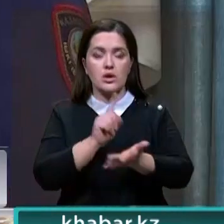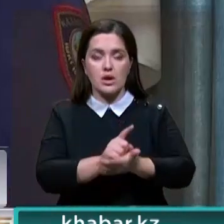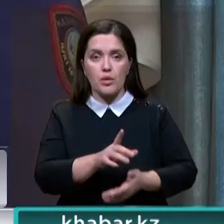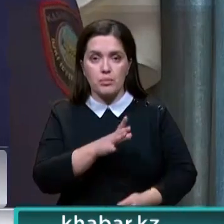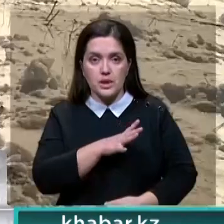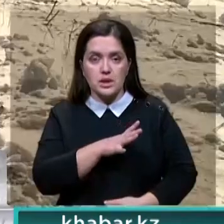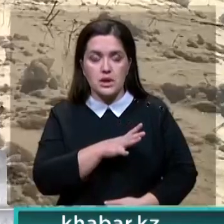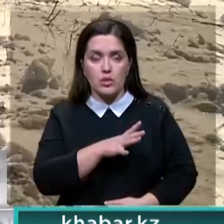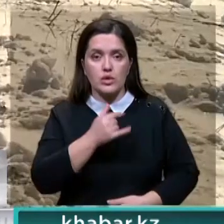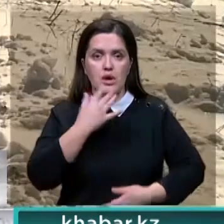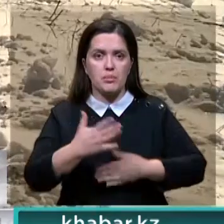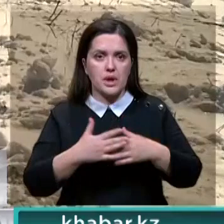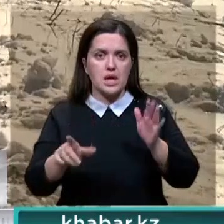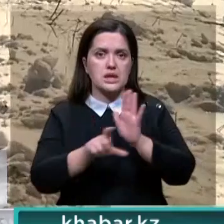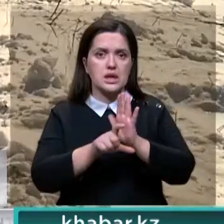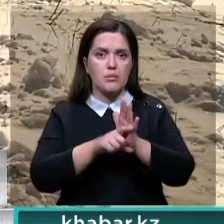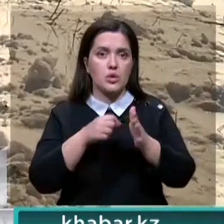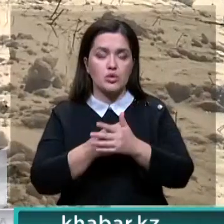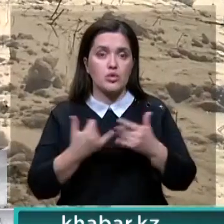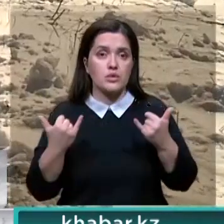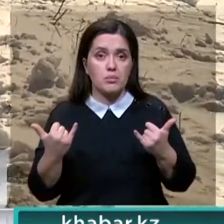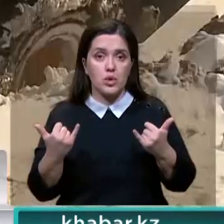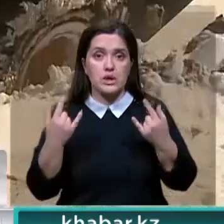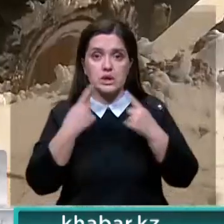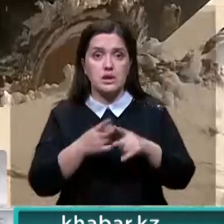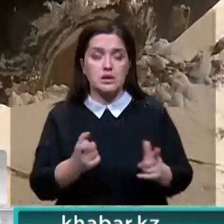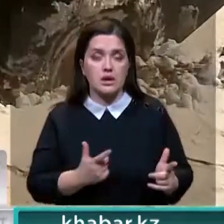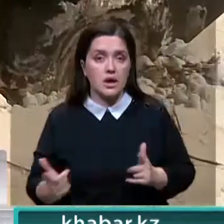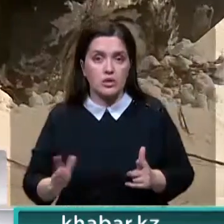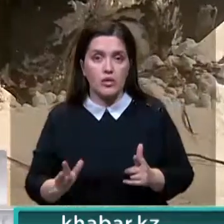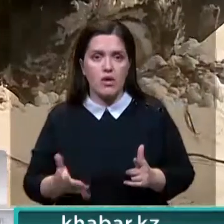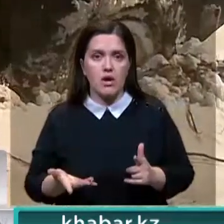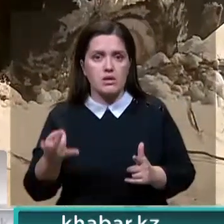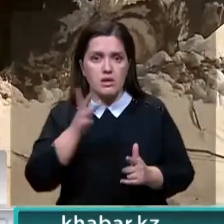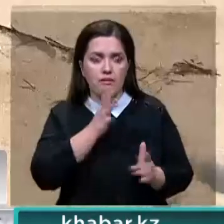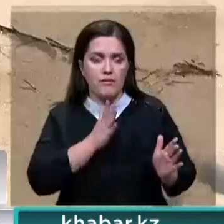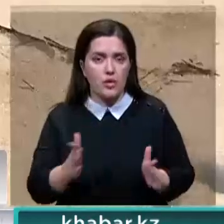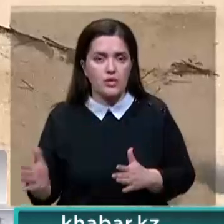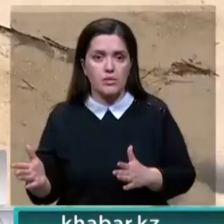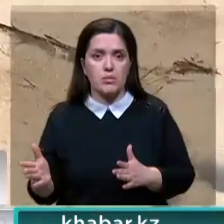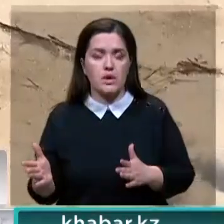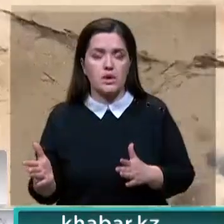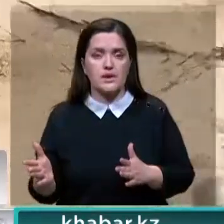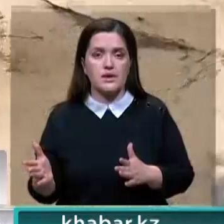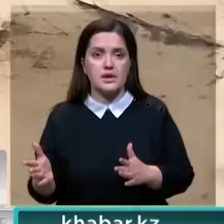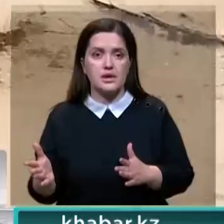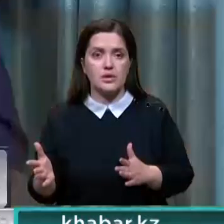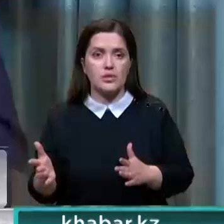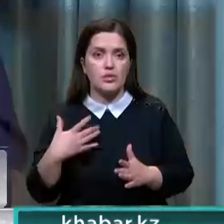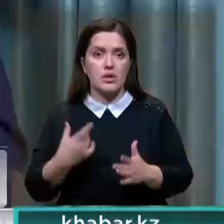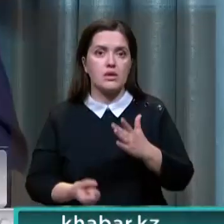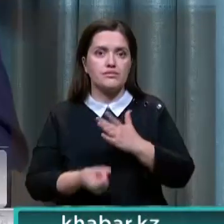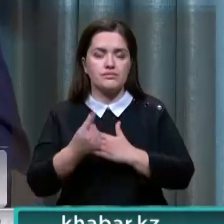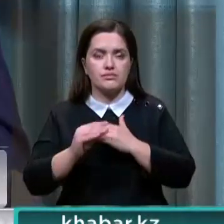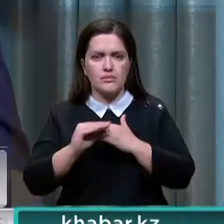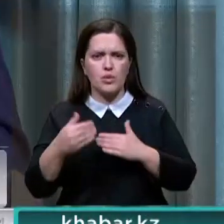у нас уже преддверие зимы, уже до сих пор техника не готова до сих пор. Вовремя не убирается, после этого у нас образовываются накаты. Мы